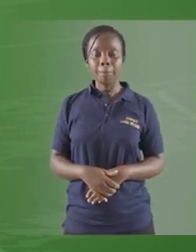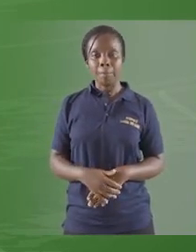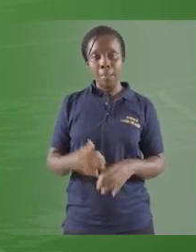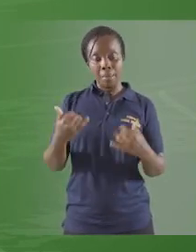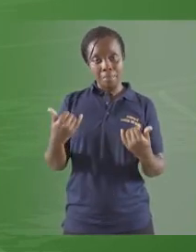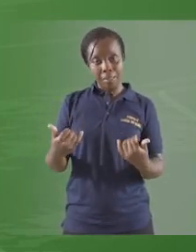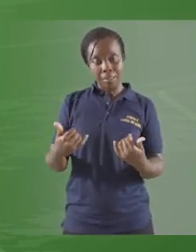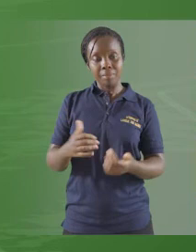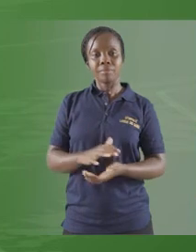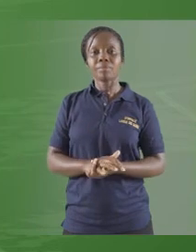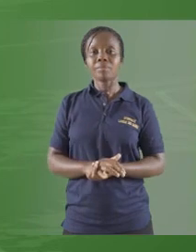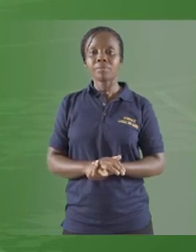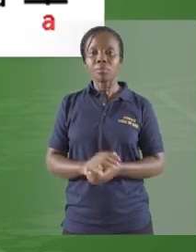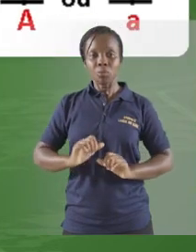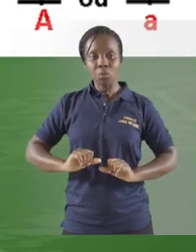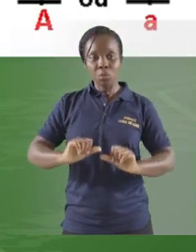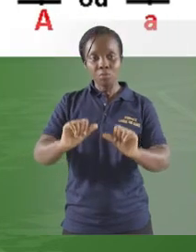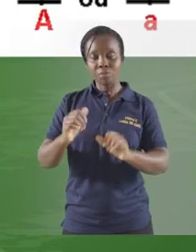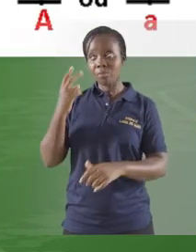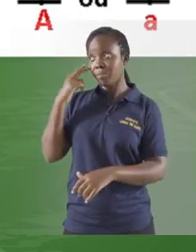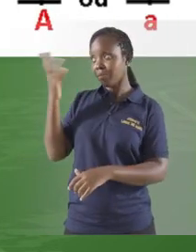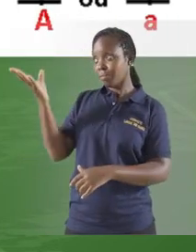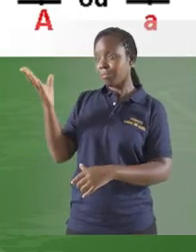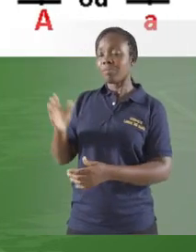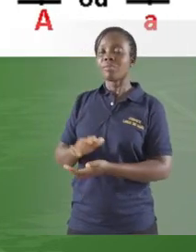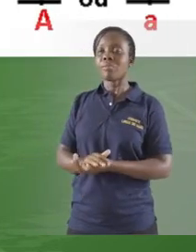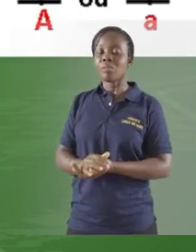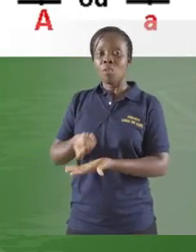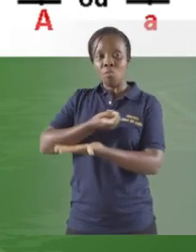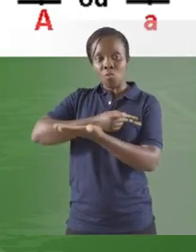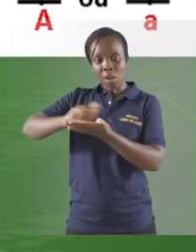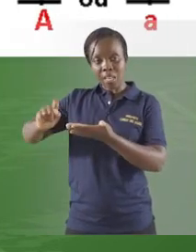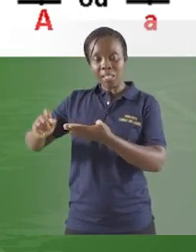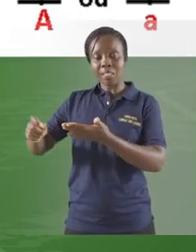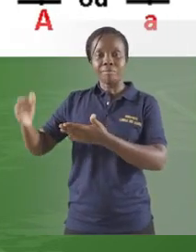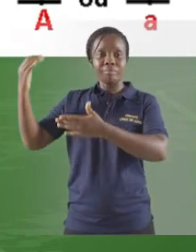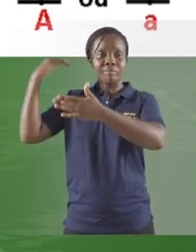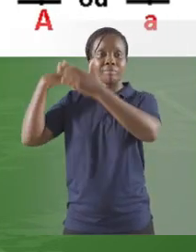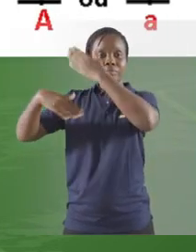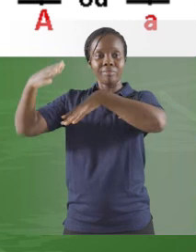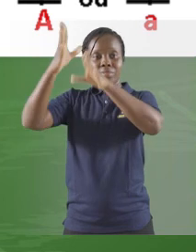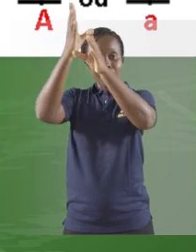pouvons écrire les génotypes de quelques individus.